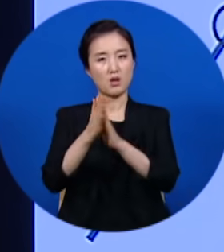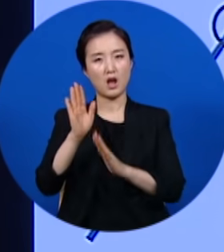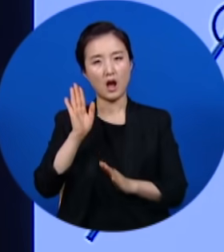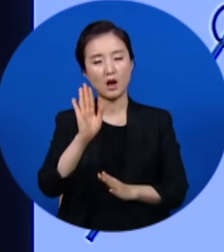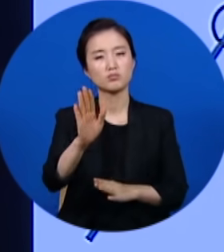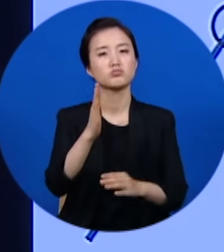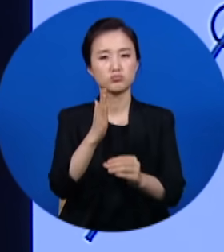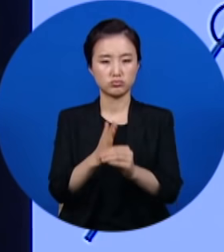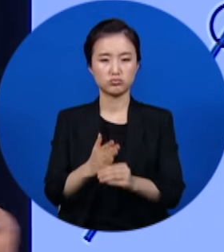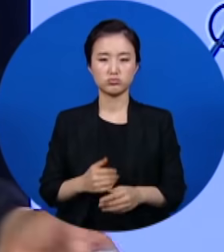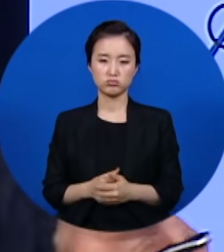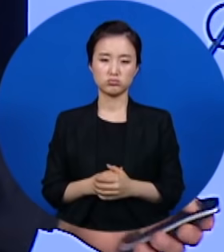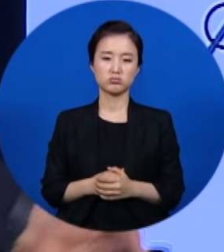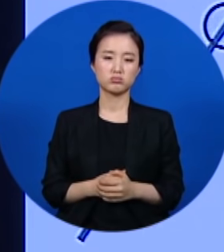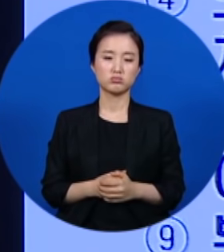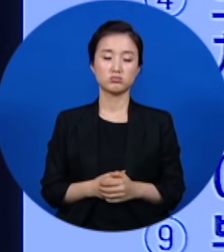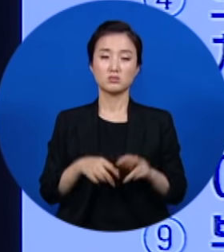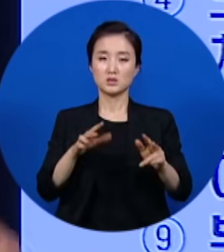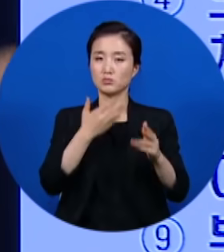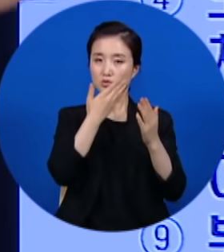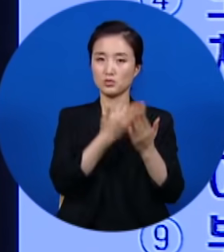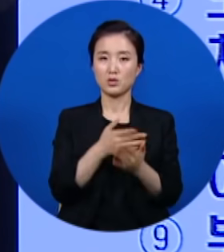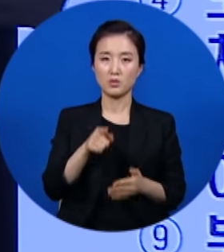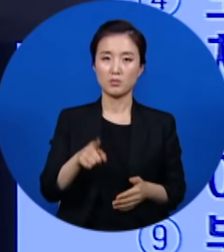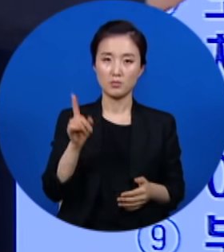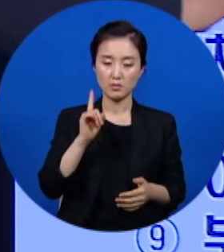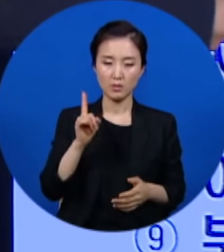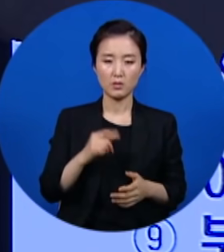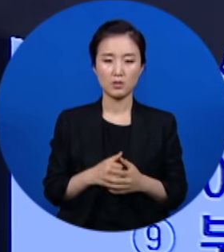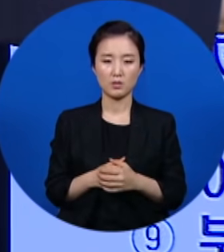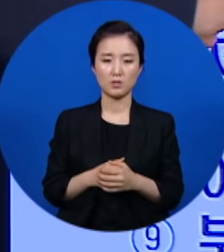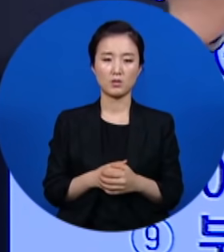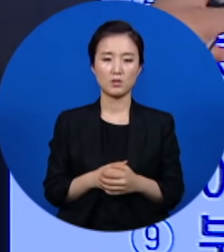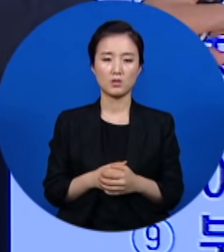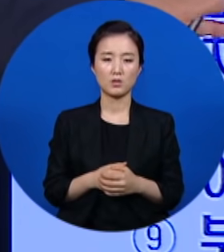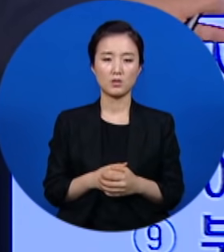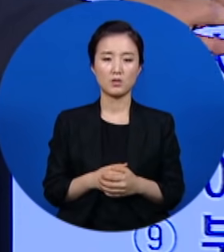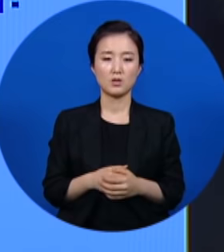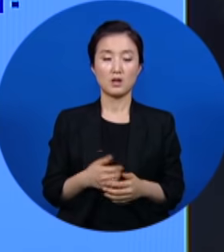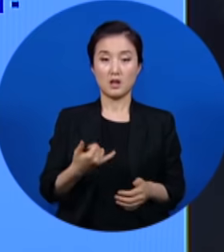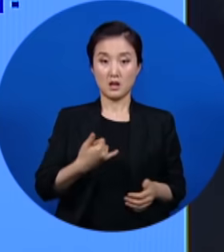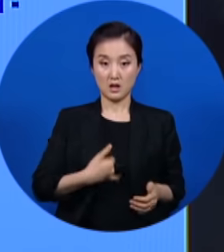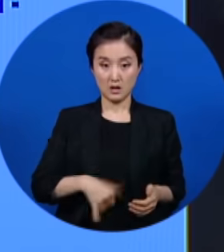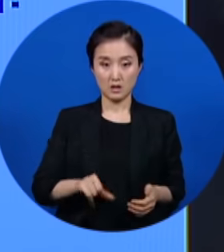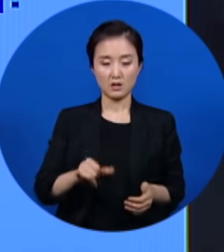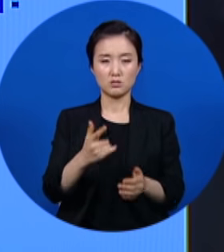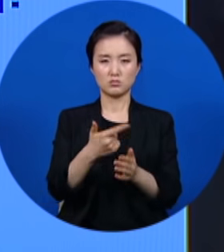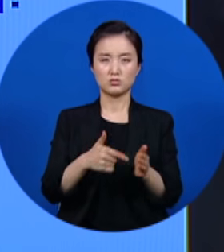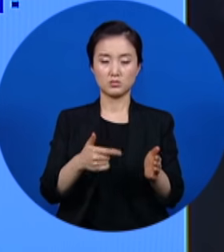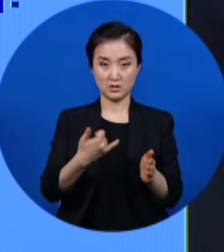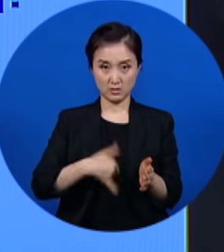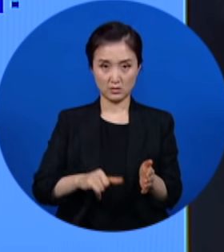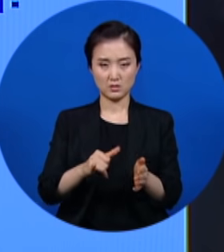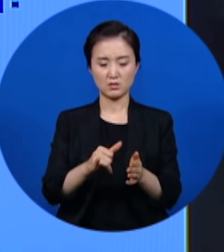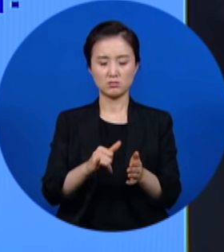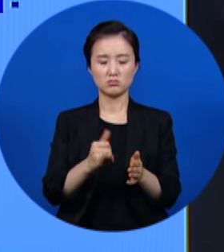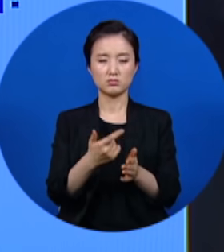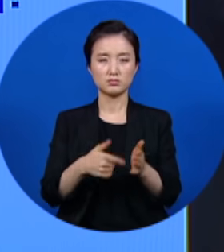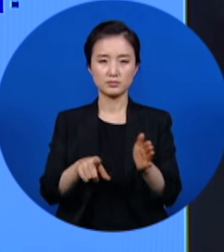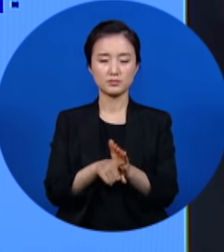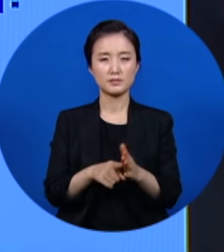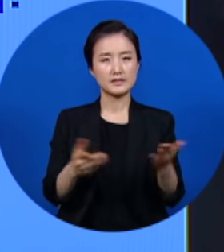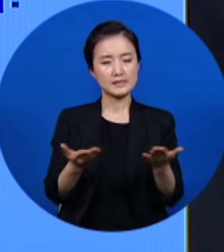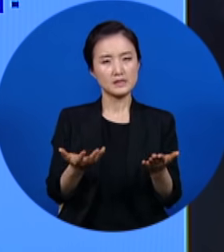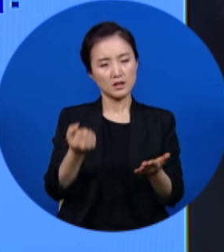보입니다 그래서 지금 중요한 게 뭐냐 우리 애들에게 제대로 된 직업 반드시 봐주는 거 여기